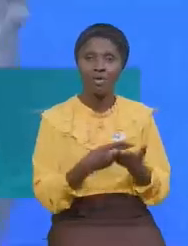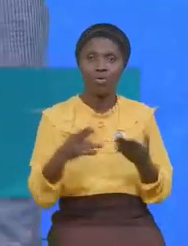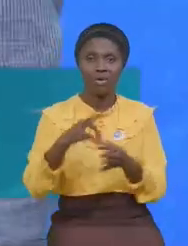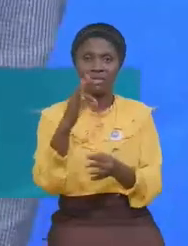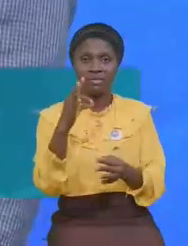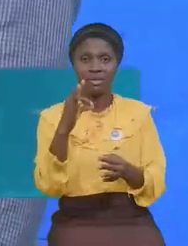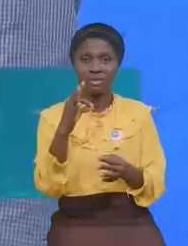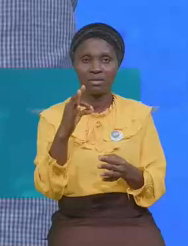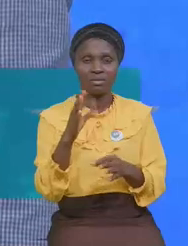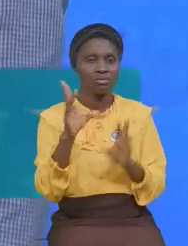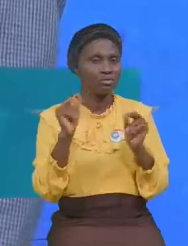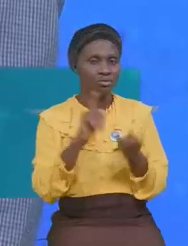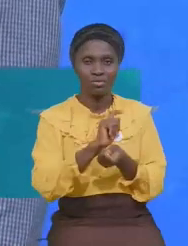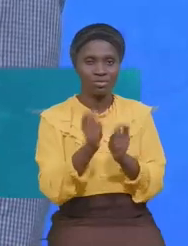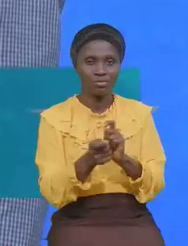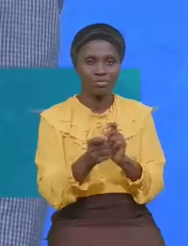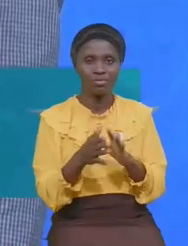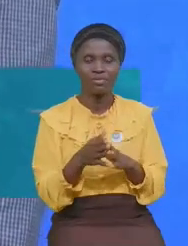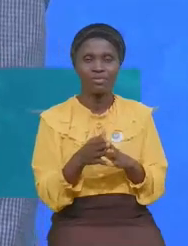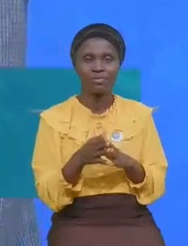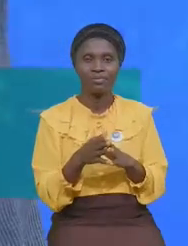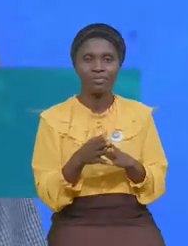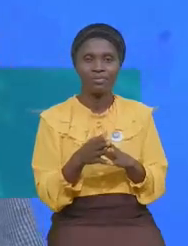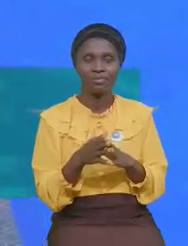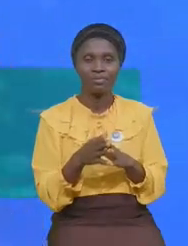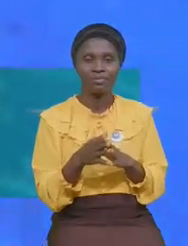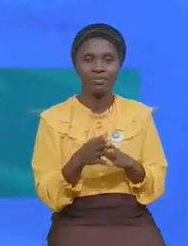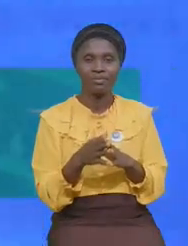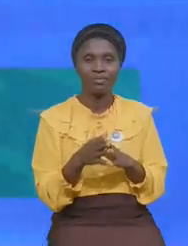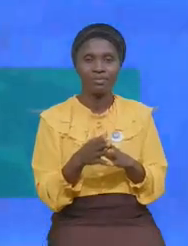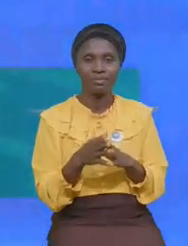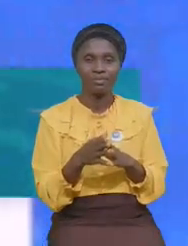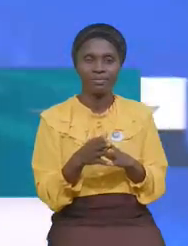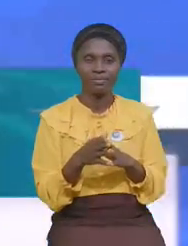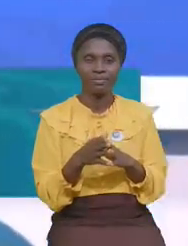et le Saint-Esprit, les trois ne changent pas.